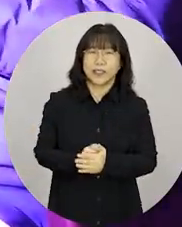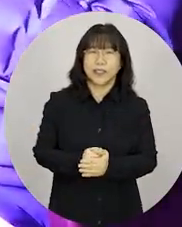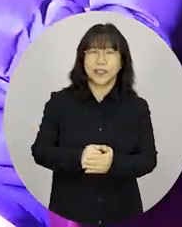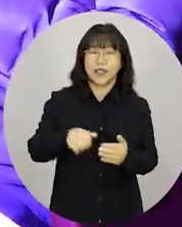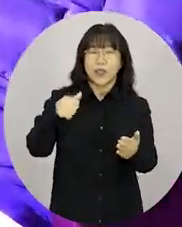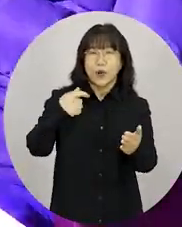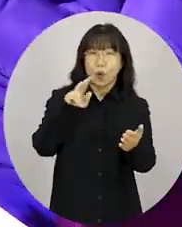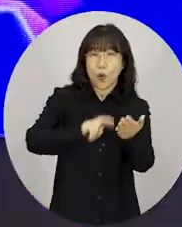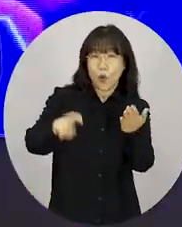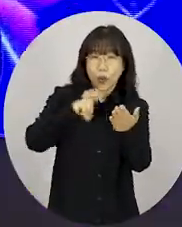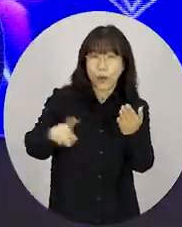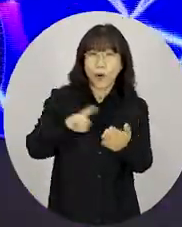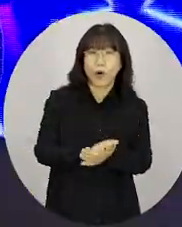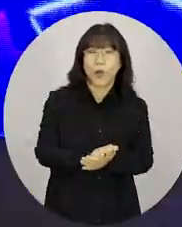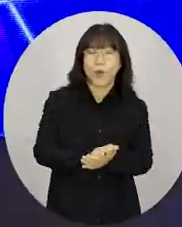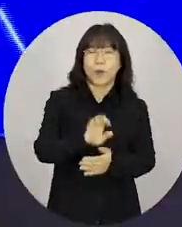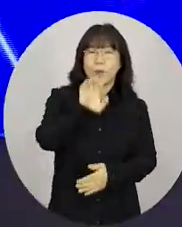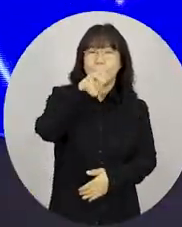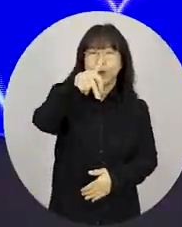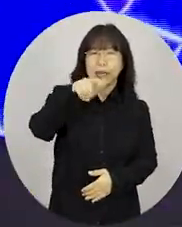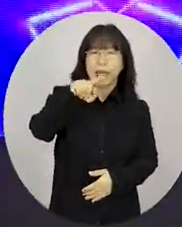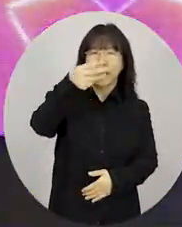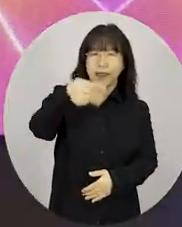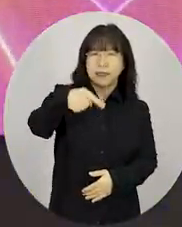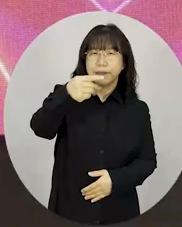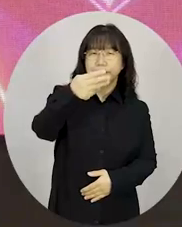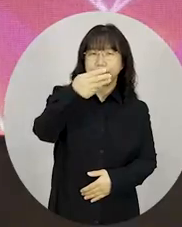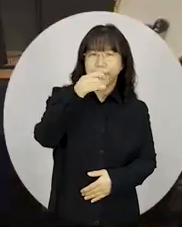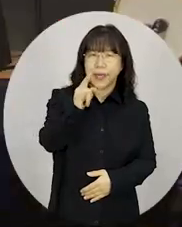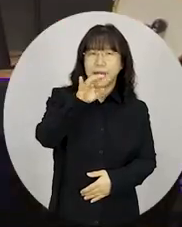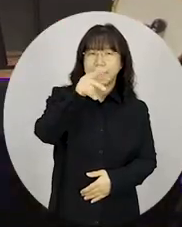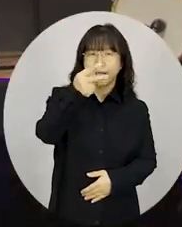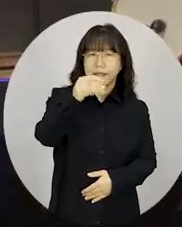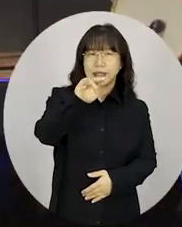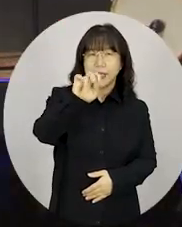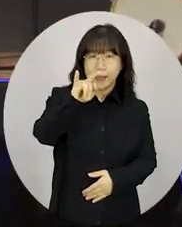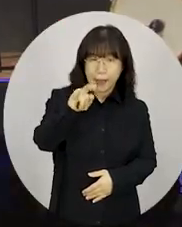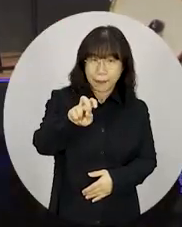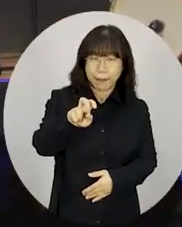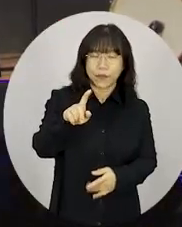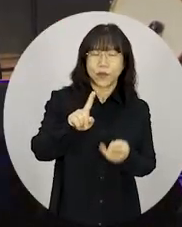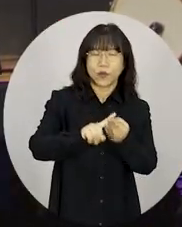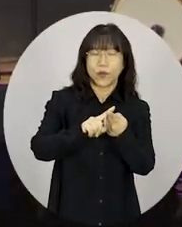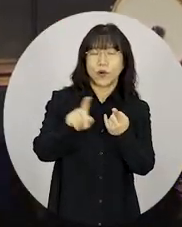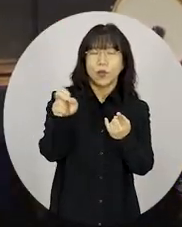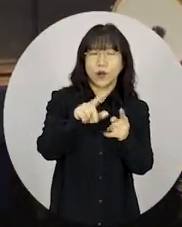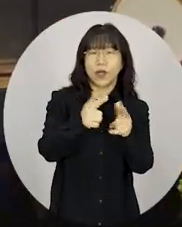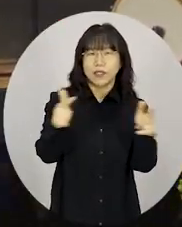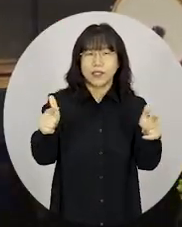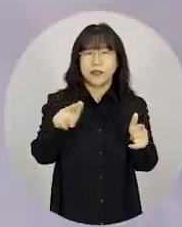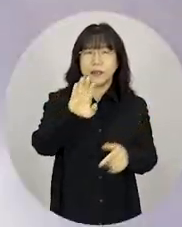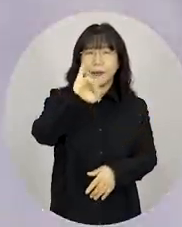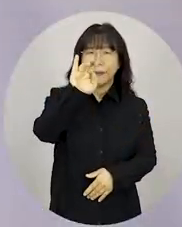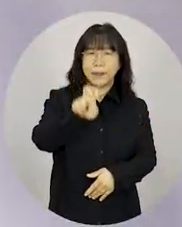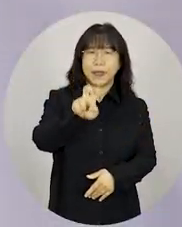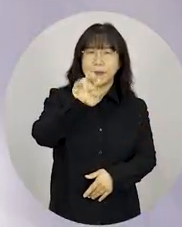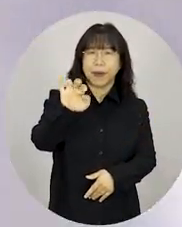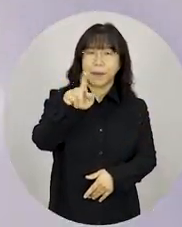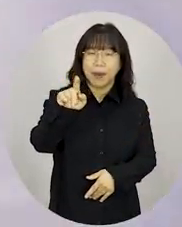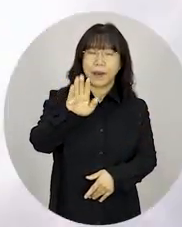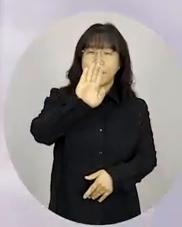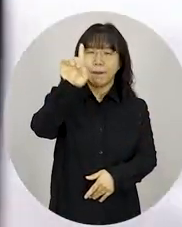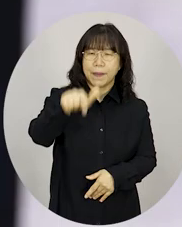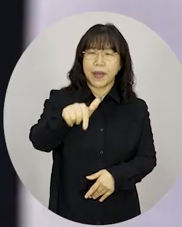마련됐습니다. 공연에서는 파페라 그룹 카르페디엠과 스윙 재즈 연주 그룹 더블리스 코리아, 그리고